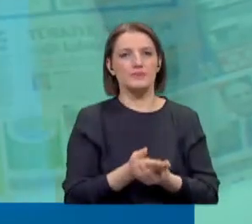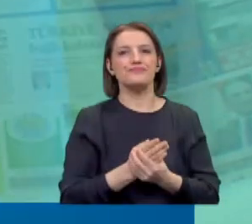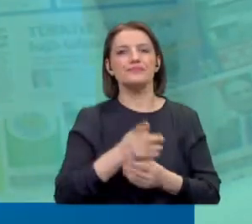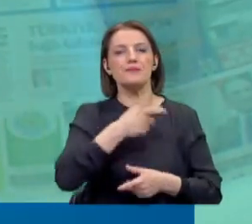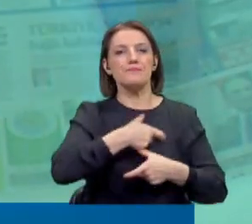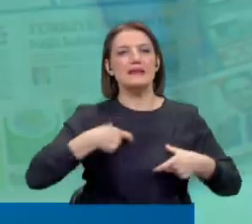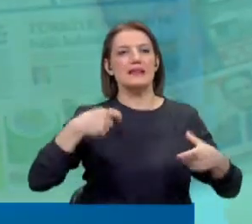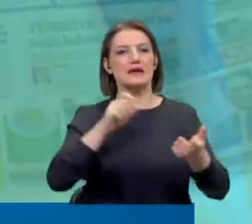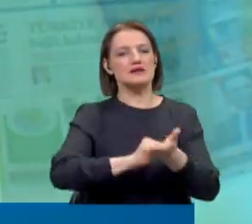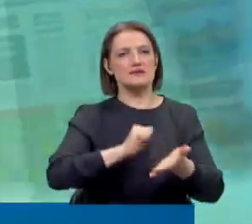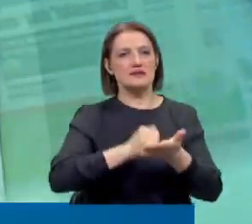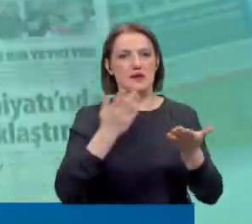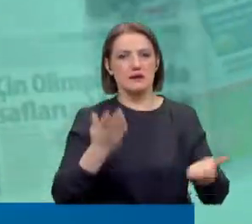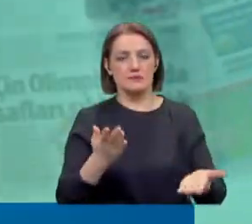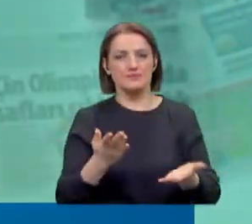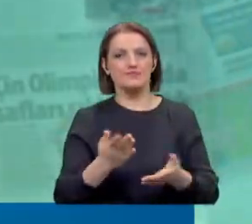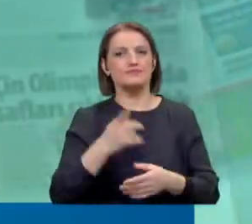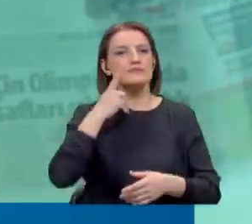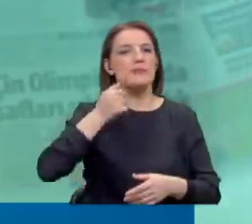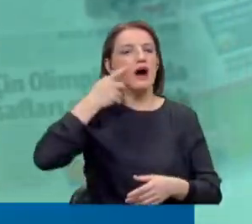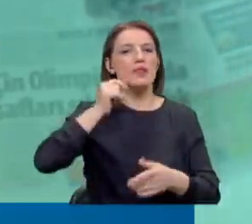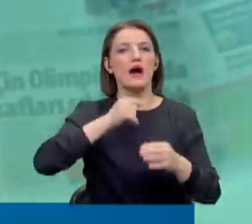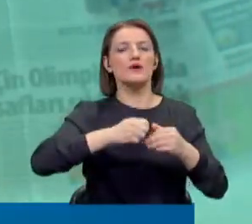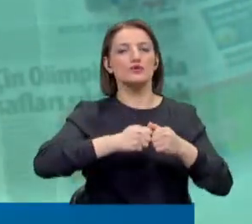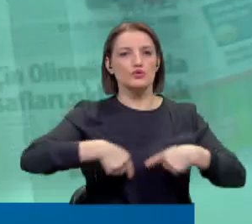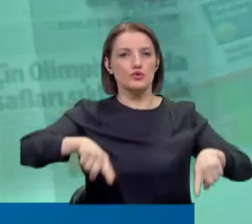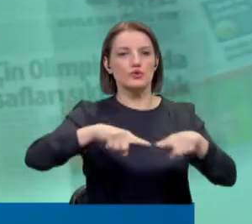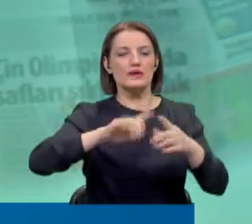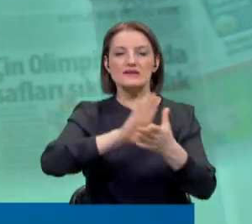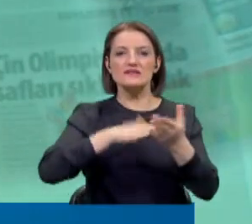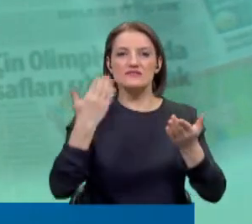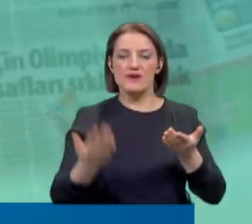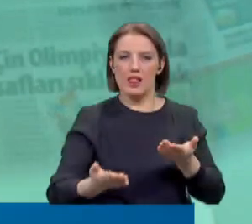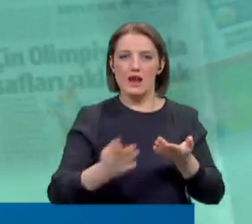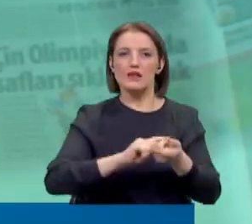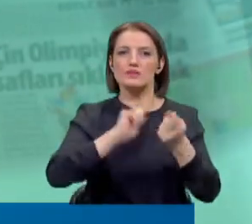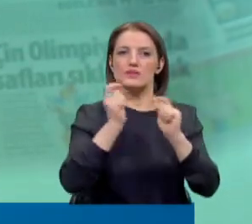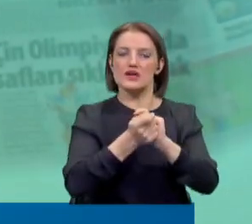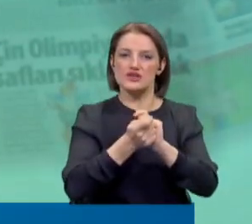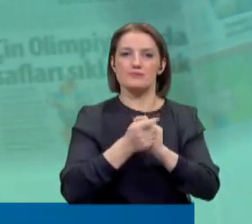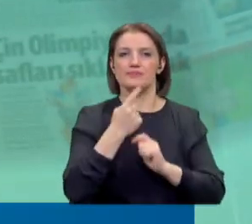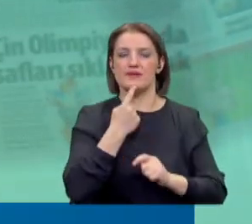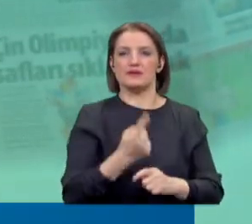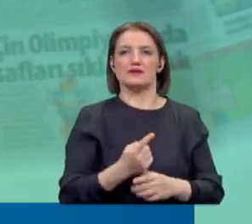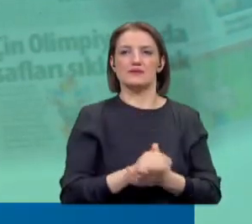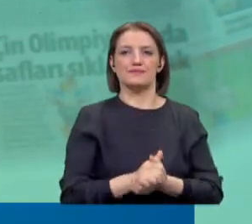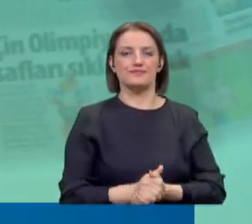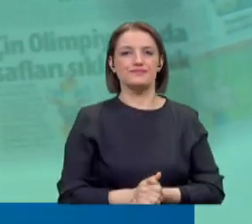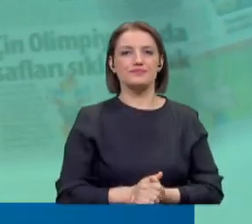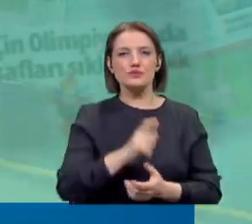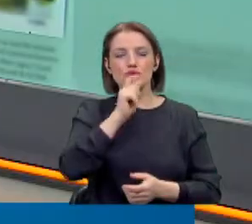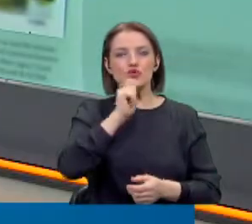ve milligazete milligazete de bakanlar kurulunda istifalarla değişim denildi yine Hani